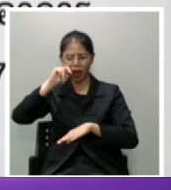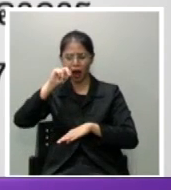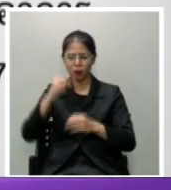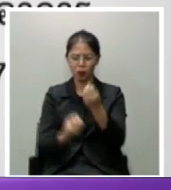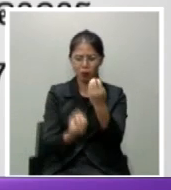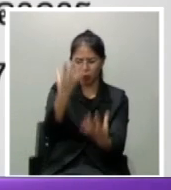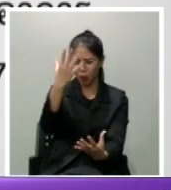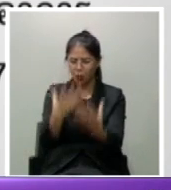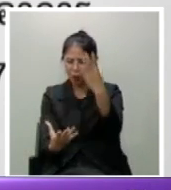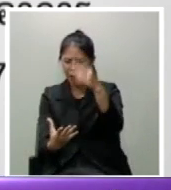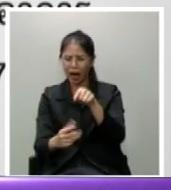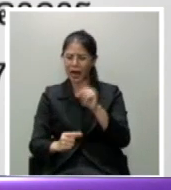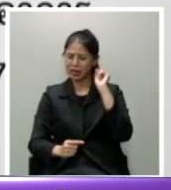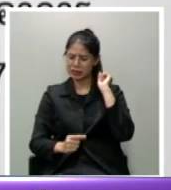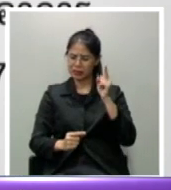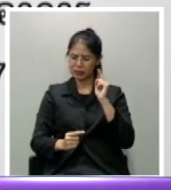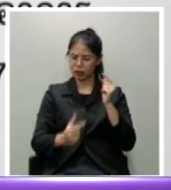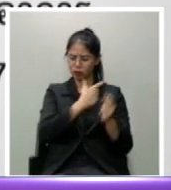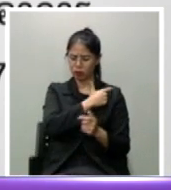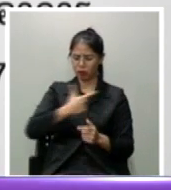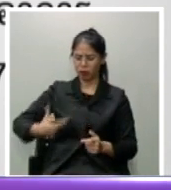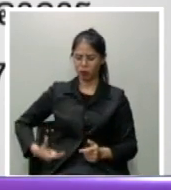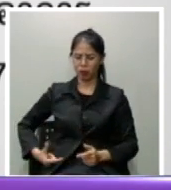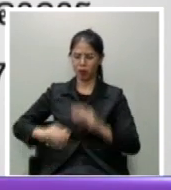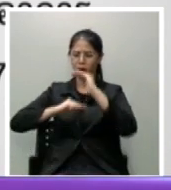แปลนที่กำหนดโดยสำนักพระราชวังครับ